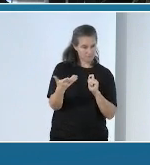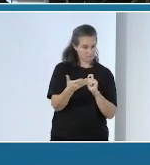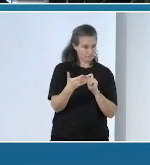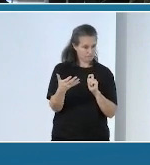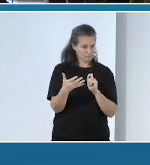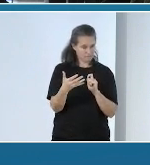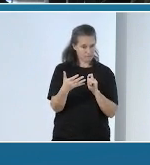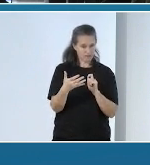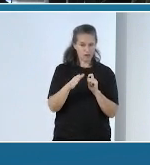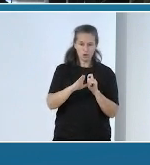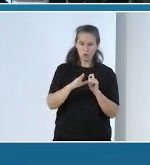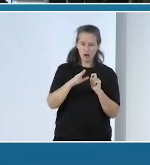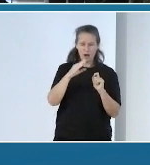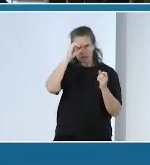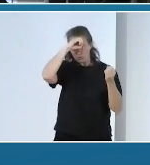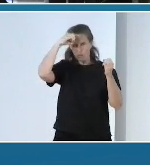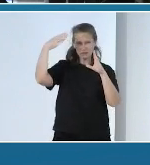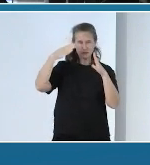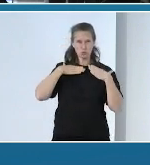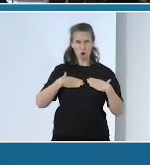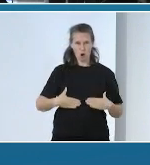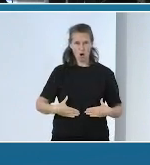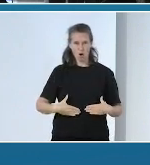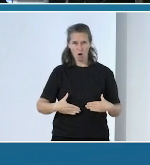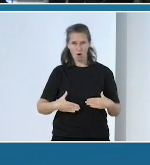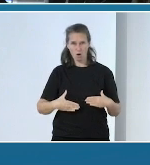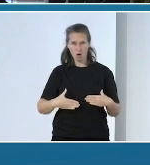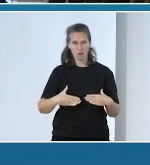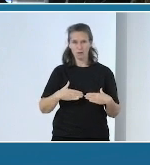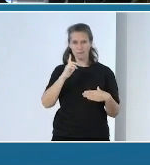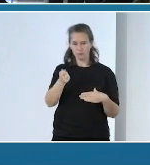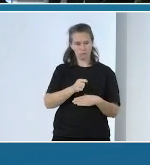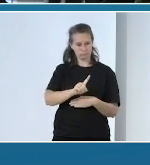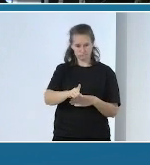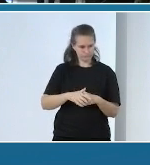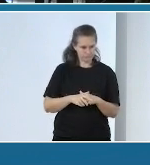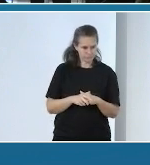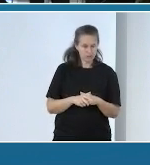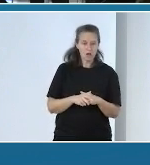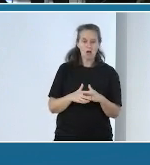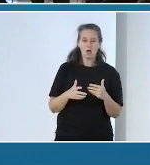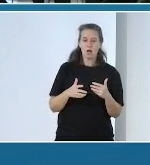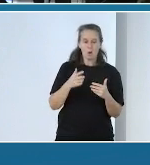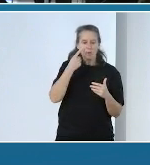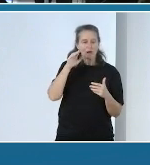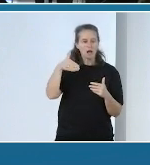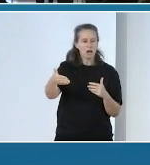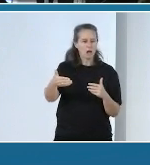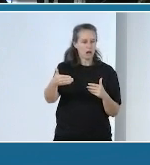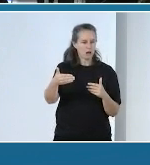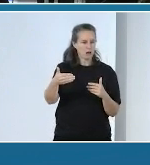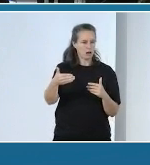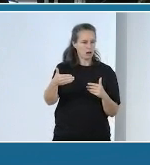à l'élaboration de représentations du corps anormales. C'est-à-dire qu'on verra tout à l'heure